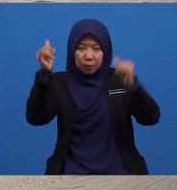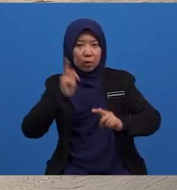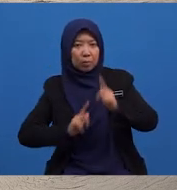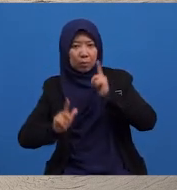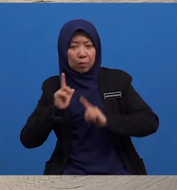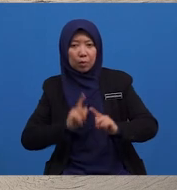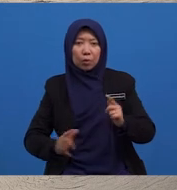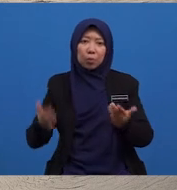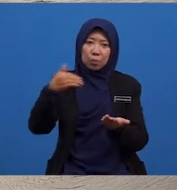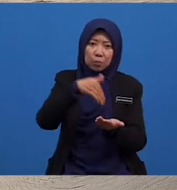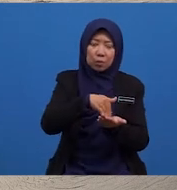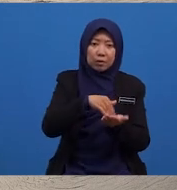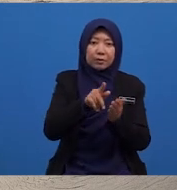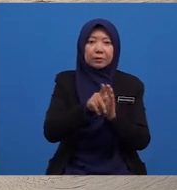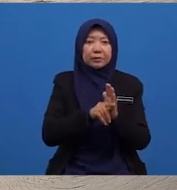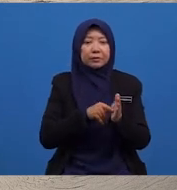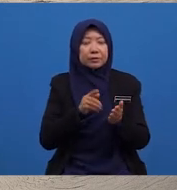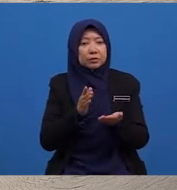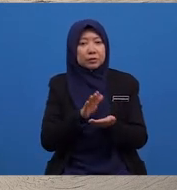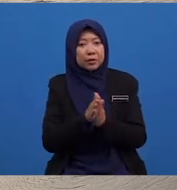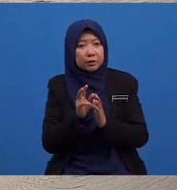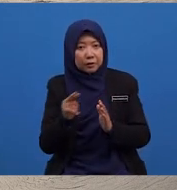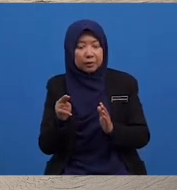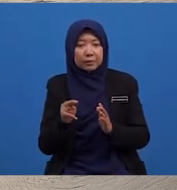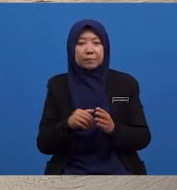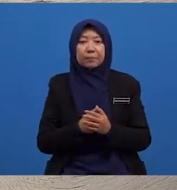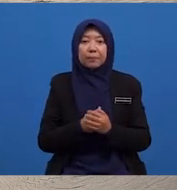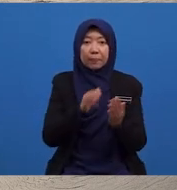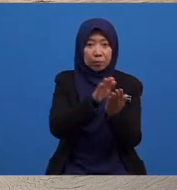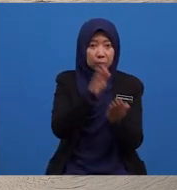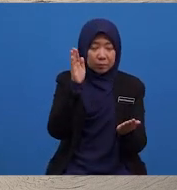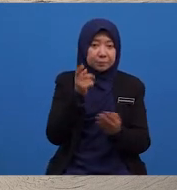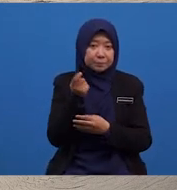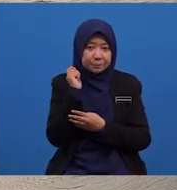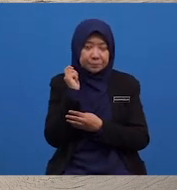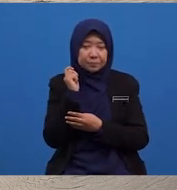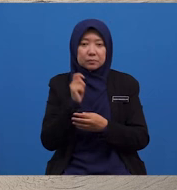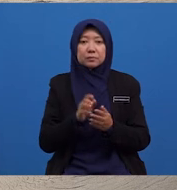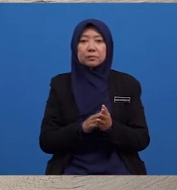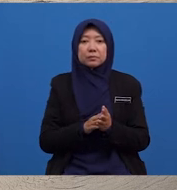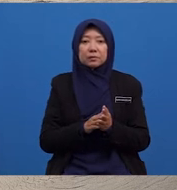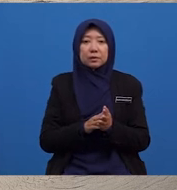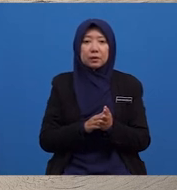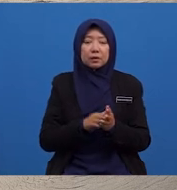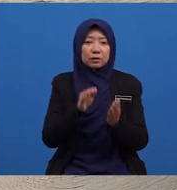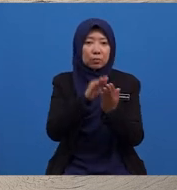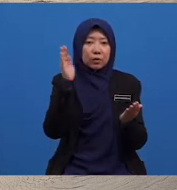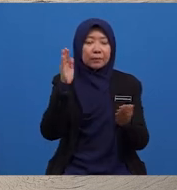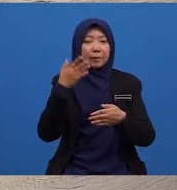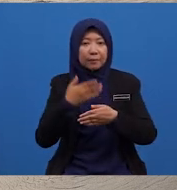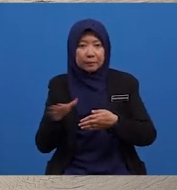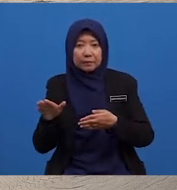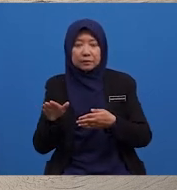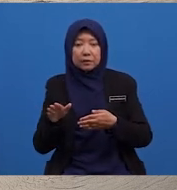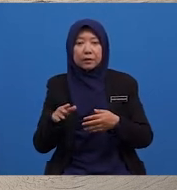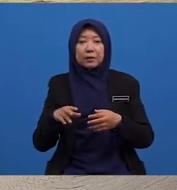melakonkan semula kejadian yang menimpa sang buaya. Sebaik sahaja sang buaya melepaskan kaki sang